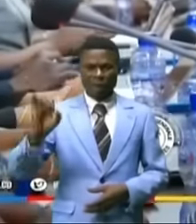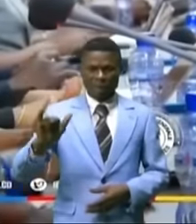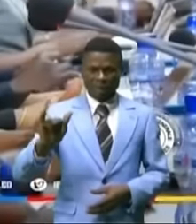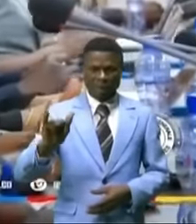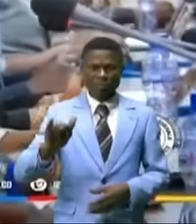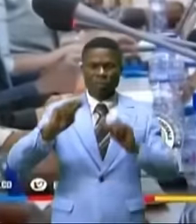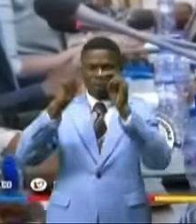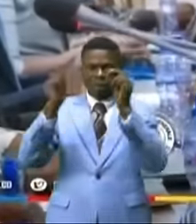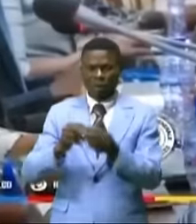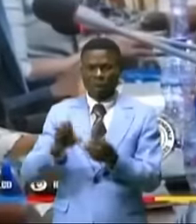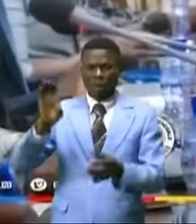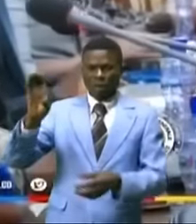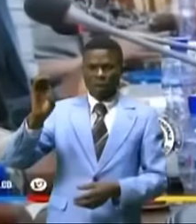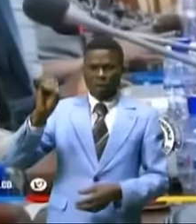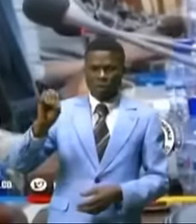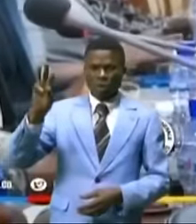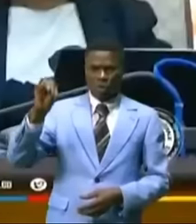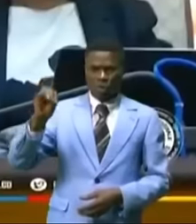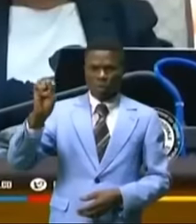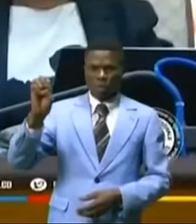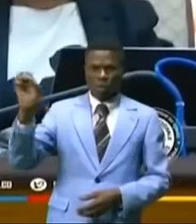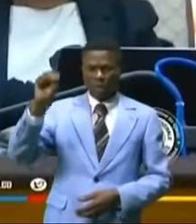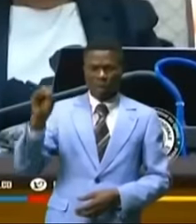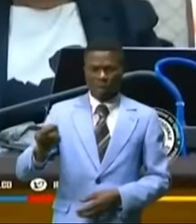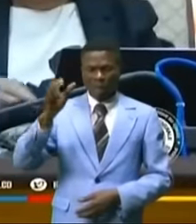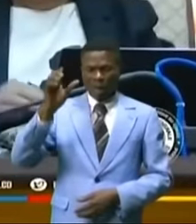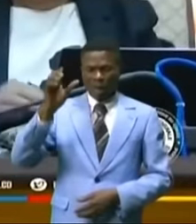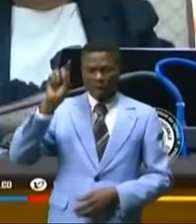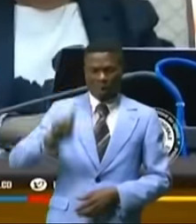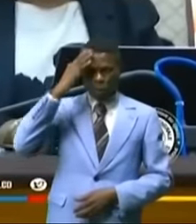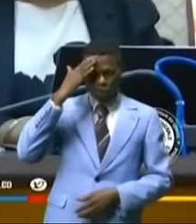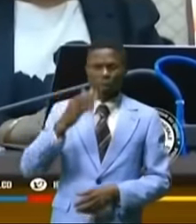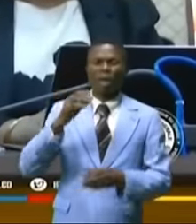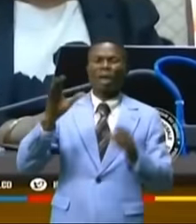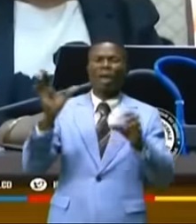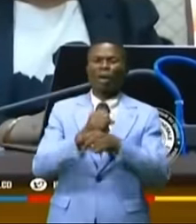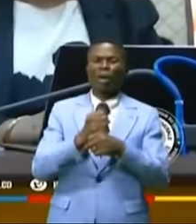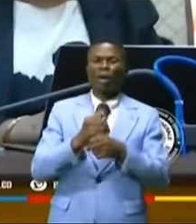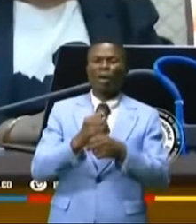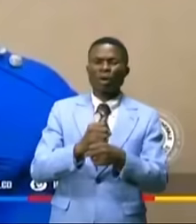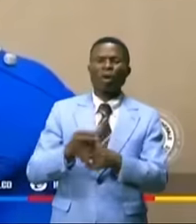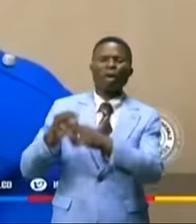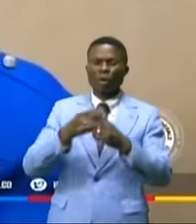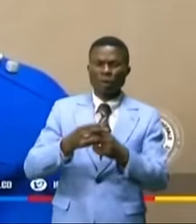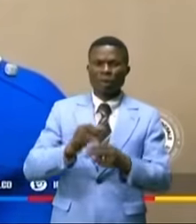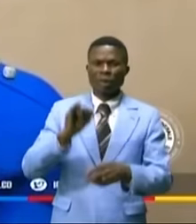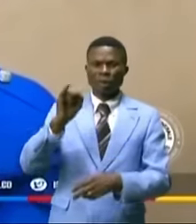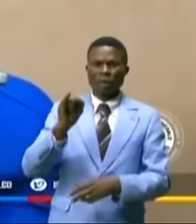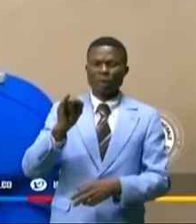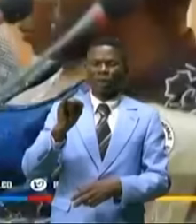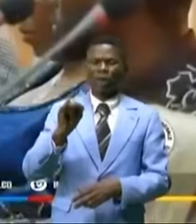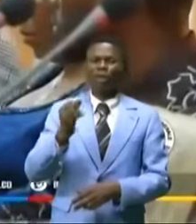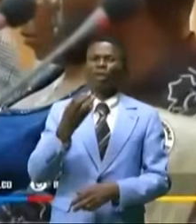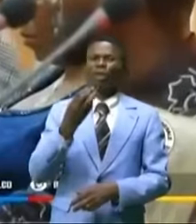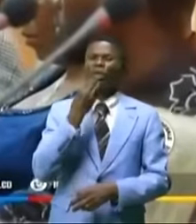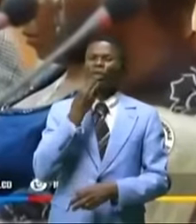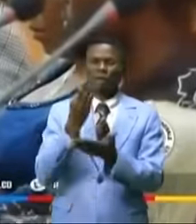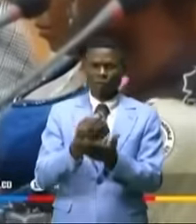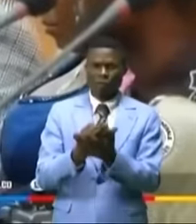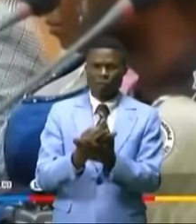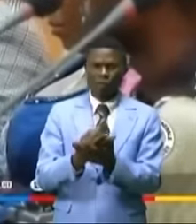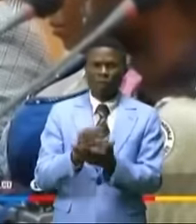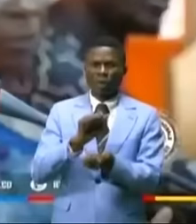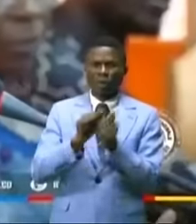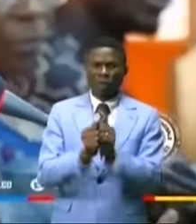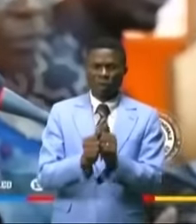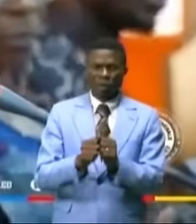de commission nous laisse imprégner des conclusions et des recommandations du contrôle de l'IGF auprès de la Commission